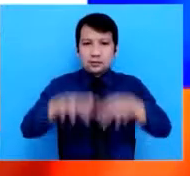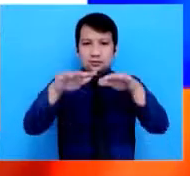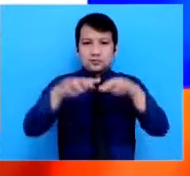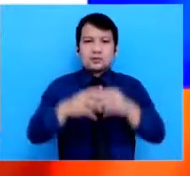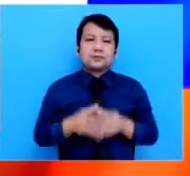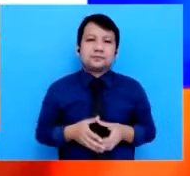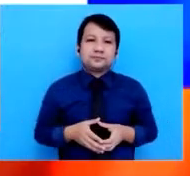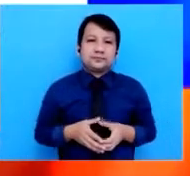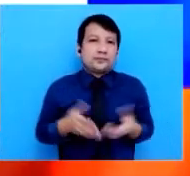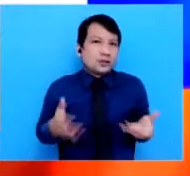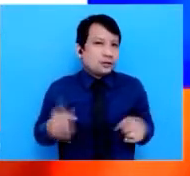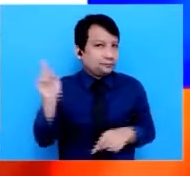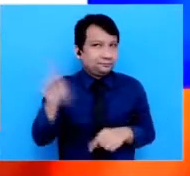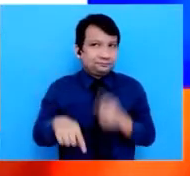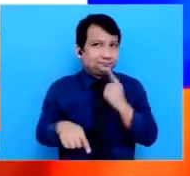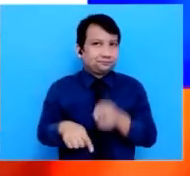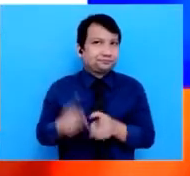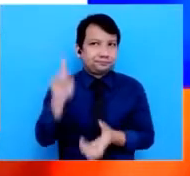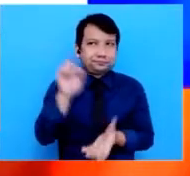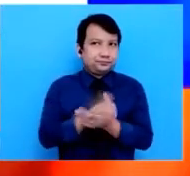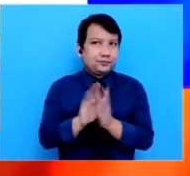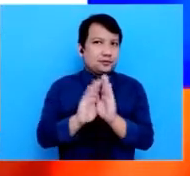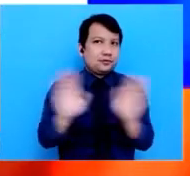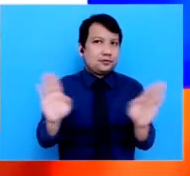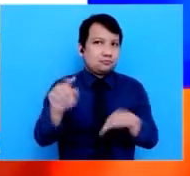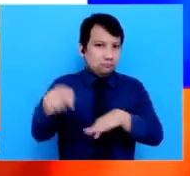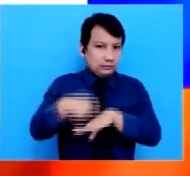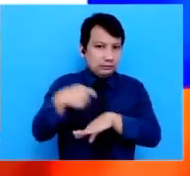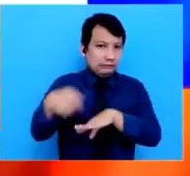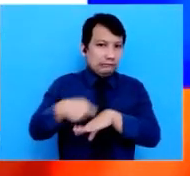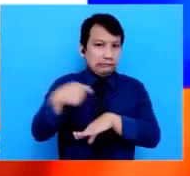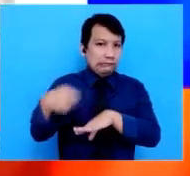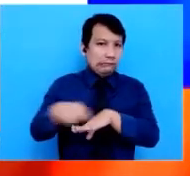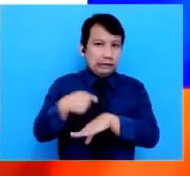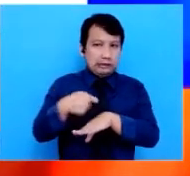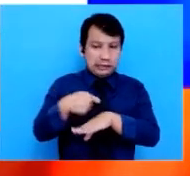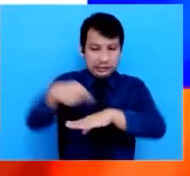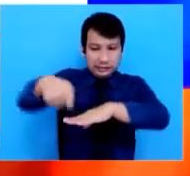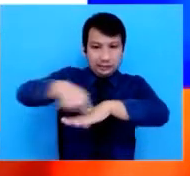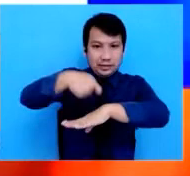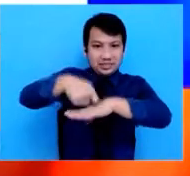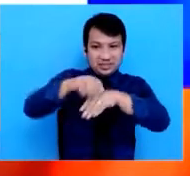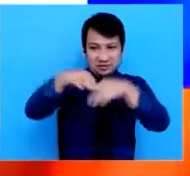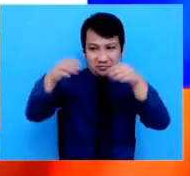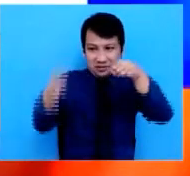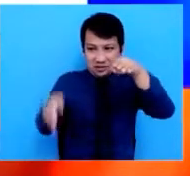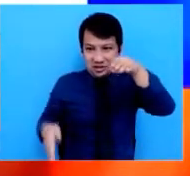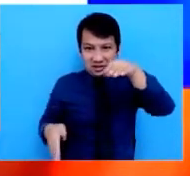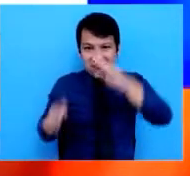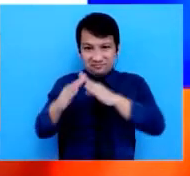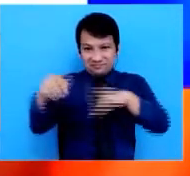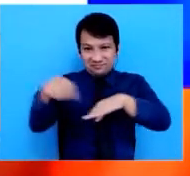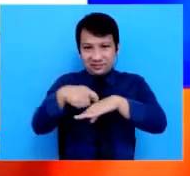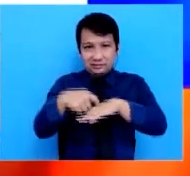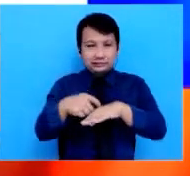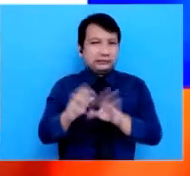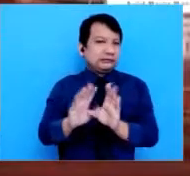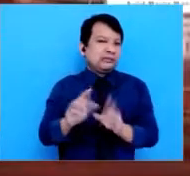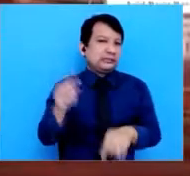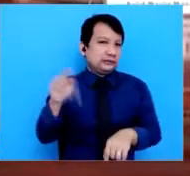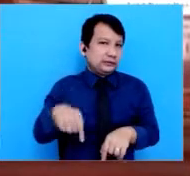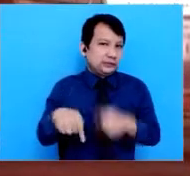kami naniniwala that open pit mining has a place in an archipelagic country na tulad